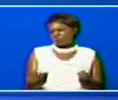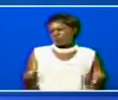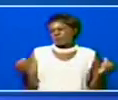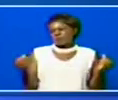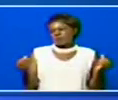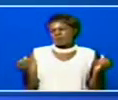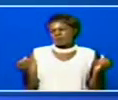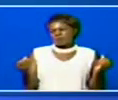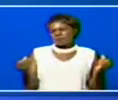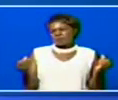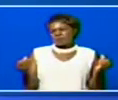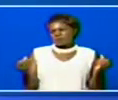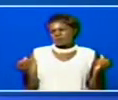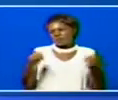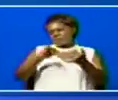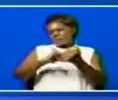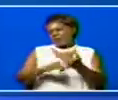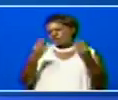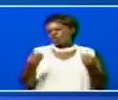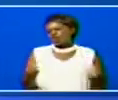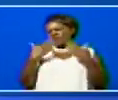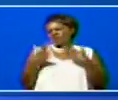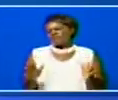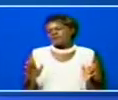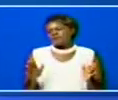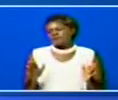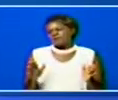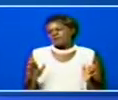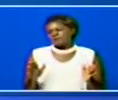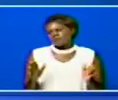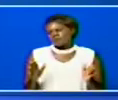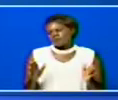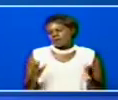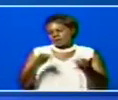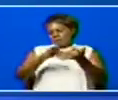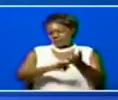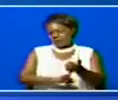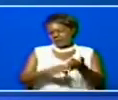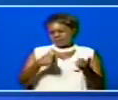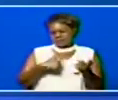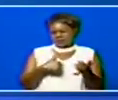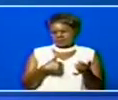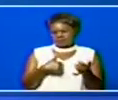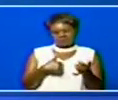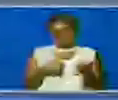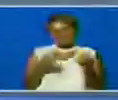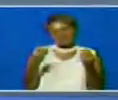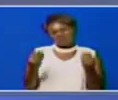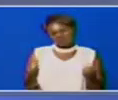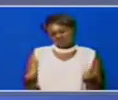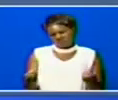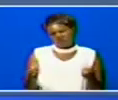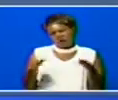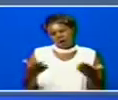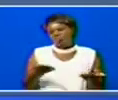nyuma kuolewa kwako yalipungua. Ilikuwa ni suluhu. Kuolewa kwangu naweza sema ilikuwa ni suluhu kwa sababu